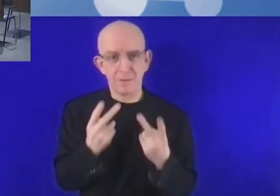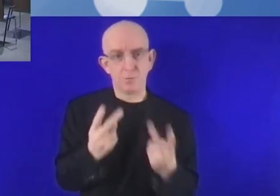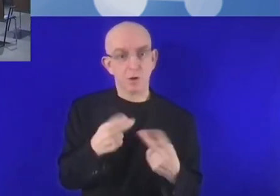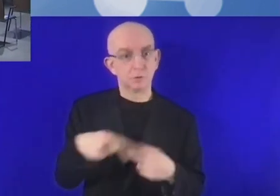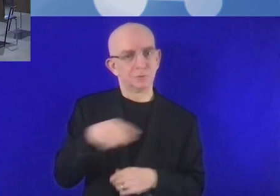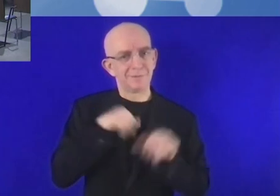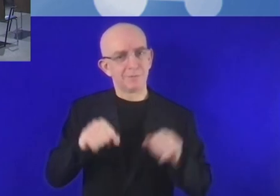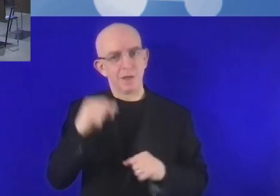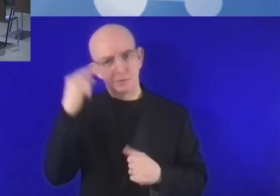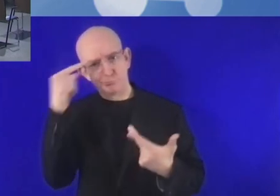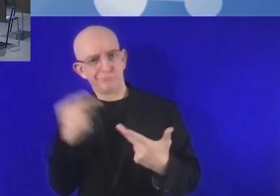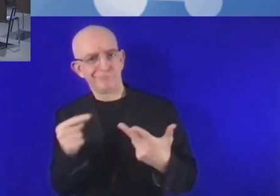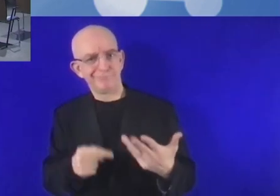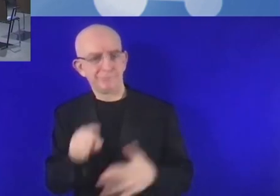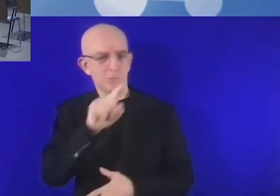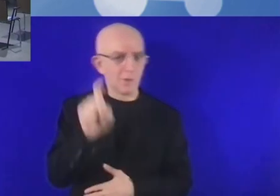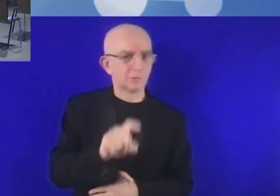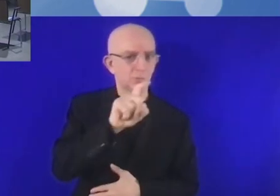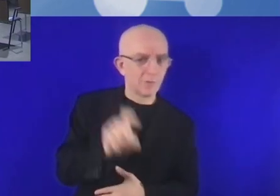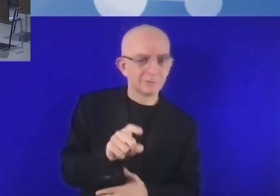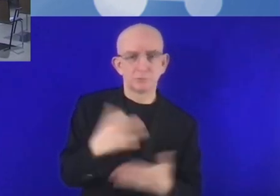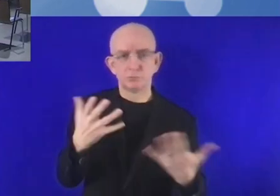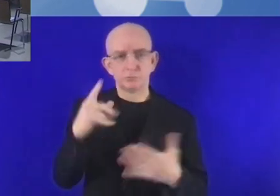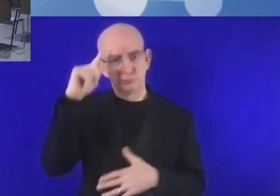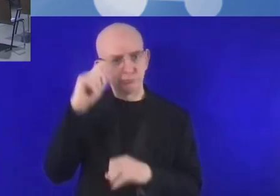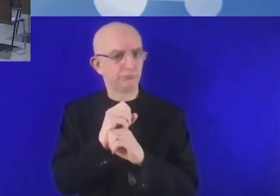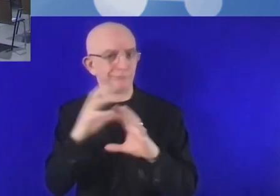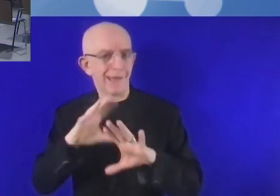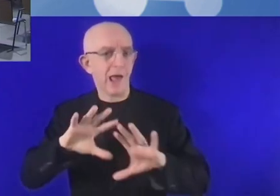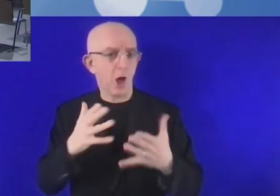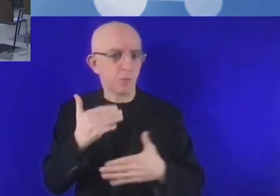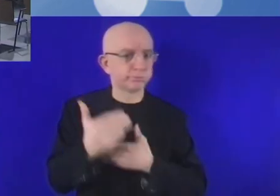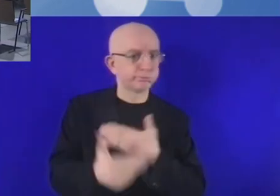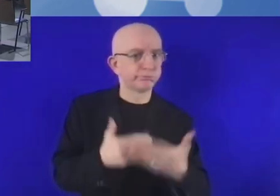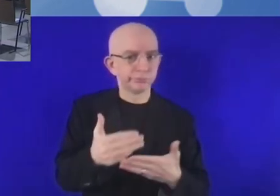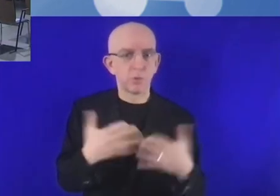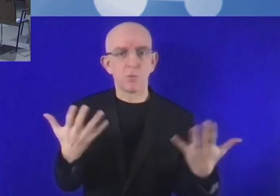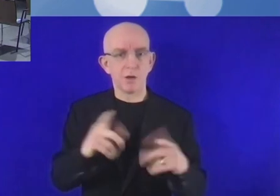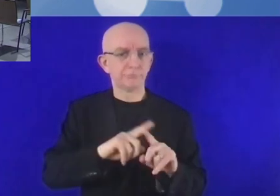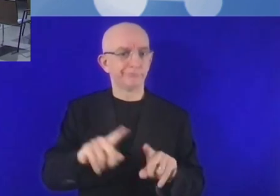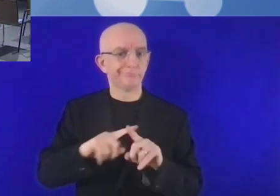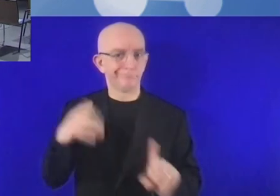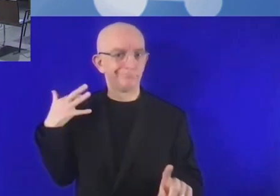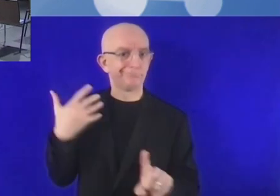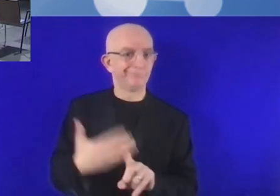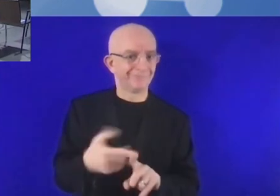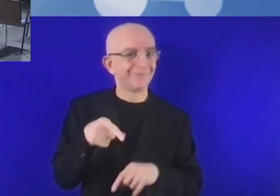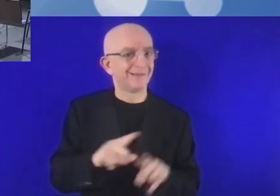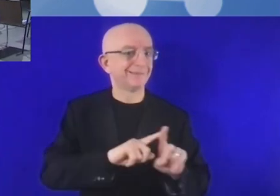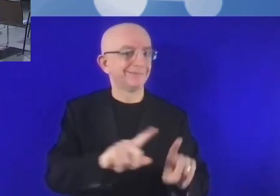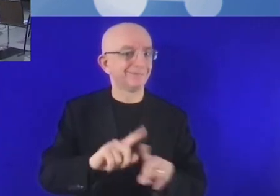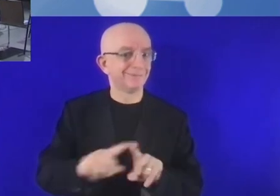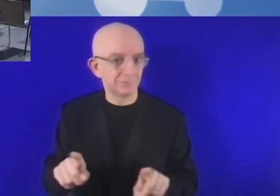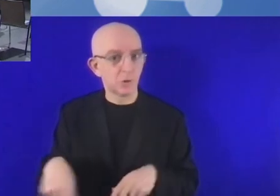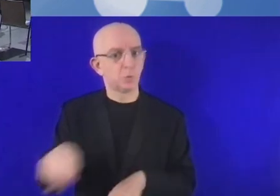odwrotnie, a więc ludzie tracili swoją wrażliwość. Sztuka miała coraz mniej odcieni, coraz